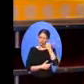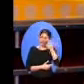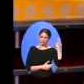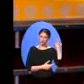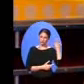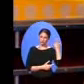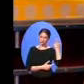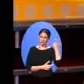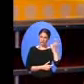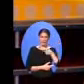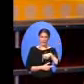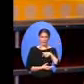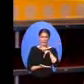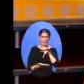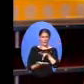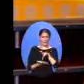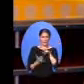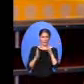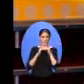בבית.